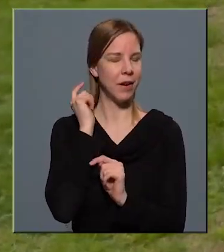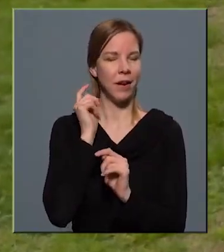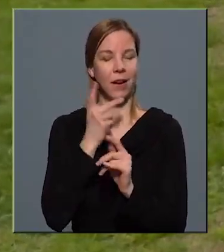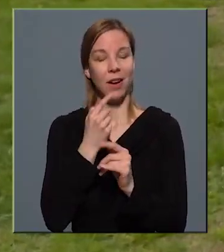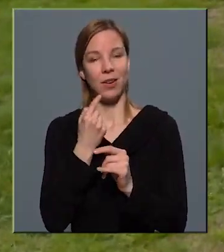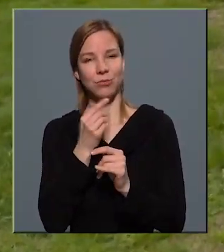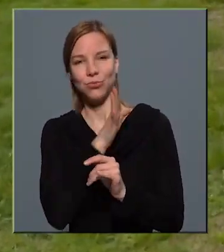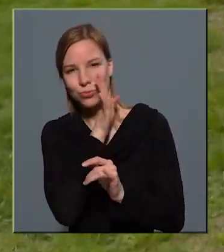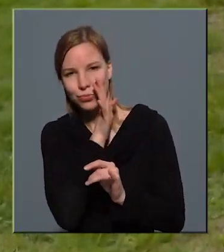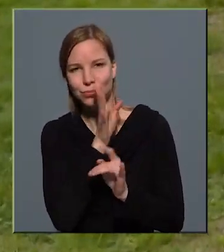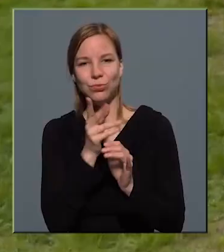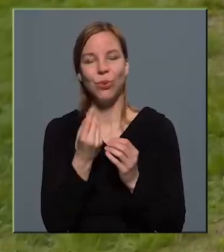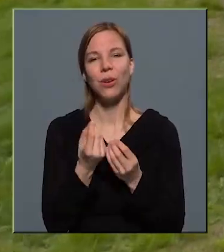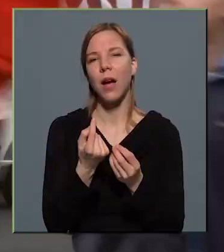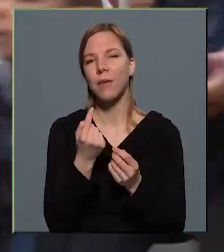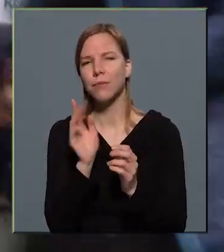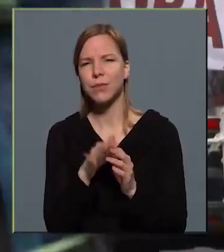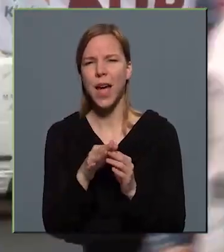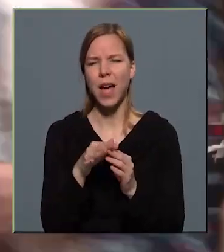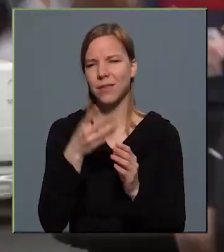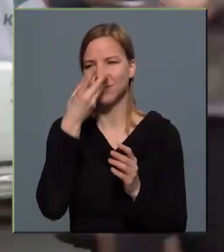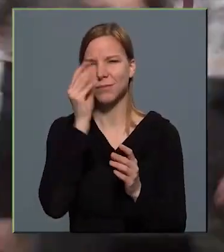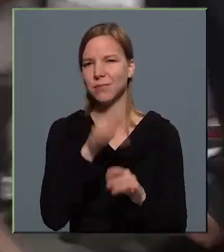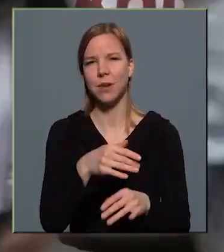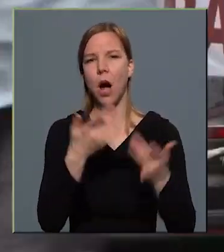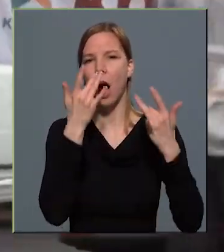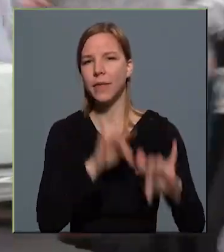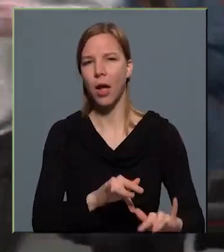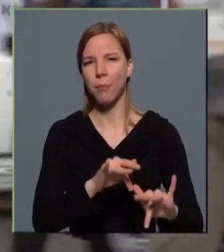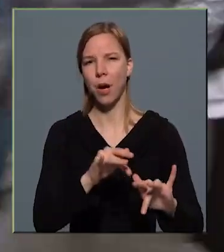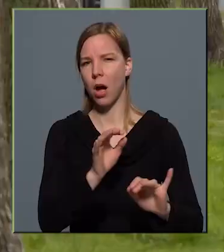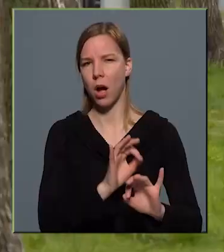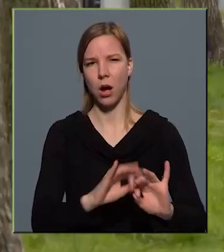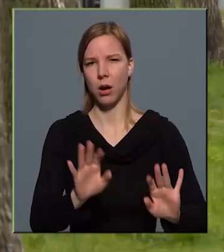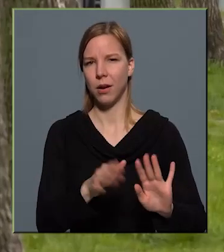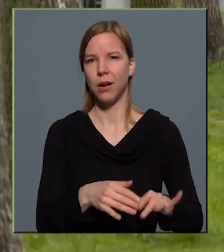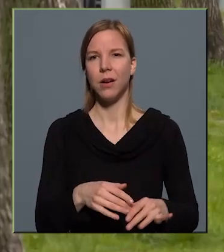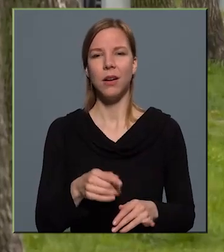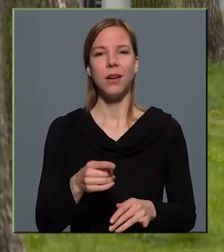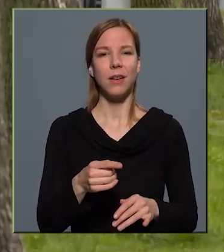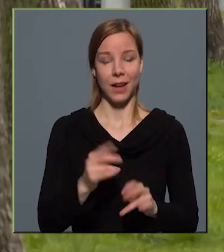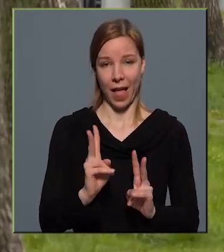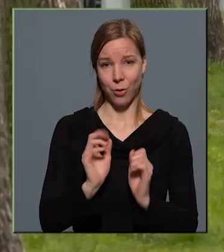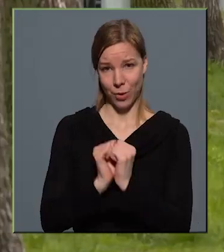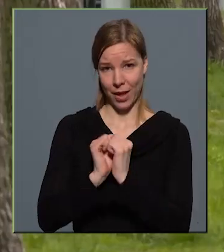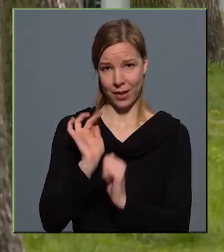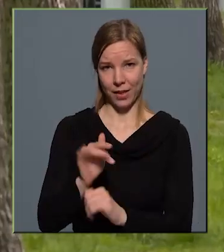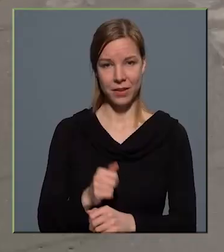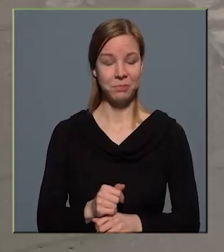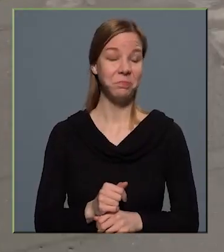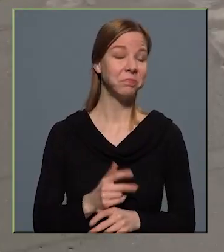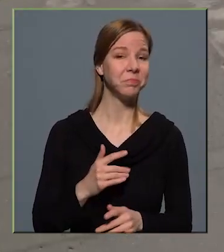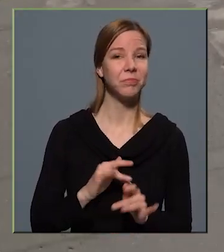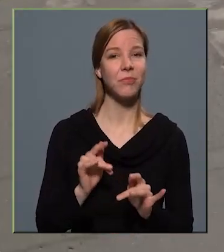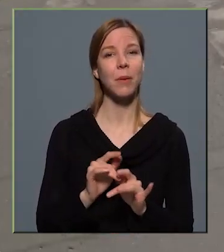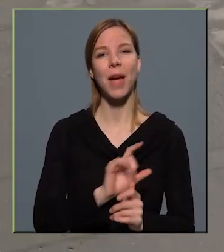nem tudom, mondja-e, hogy figyelj, hagyd abba ezt az egészet, meg kell küzdeni néha? Hát akármennyi